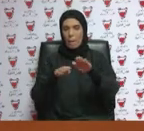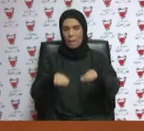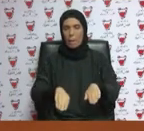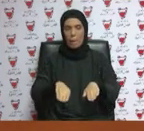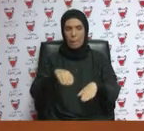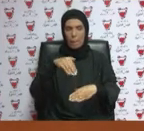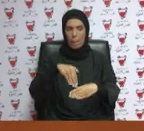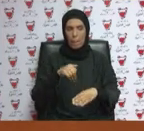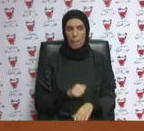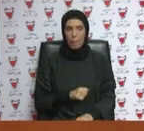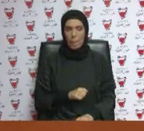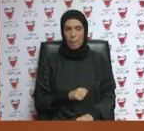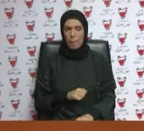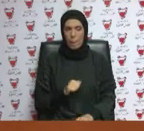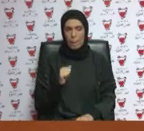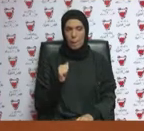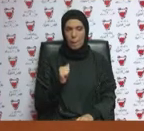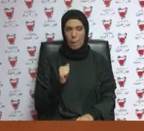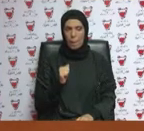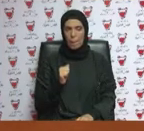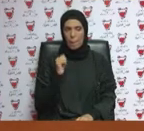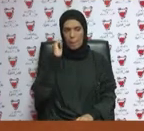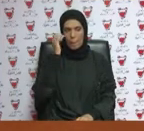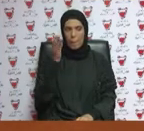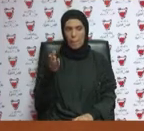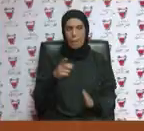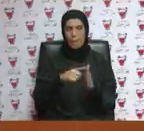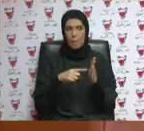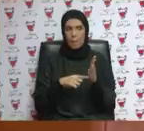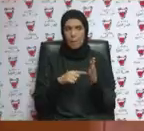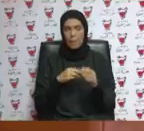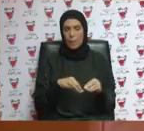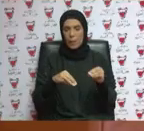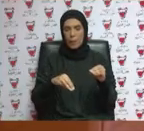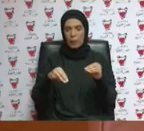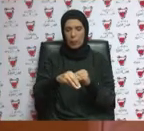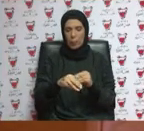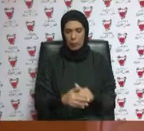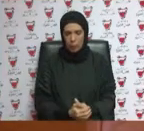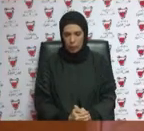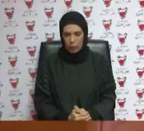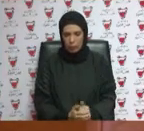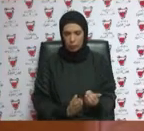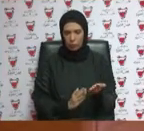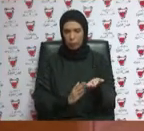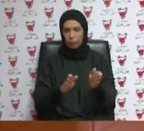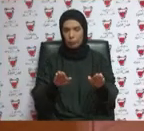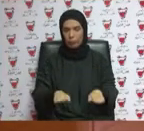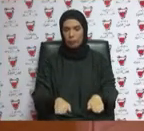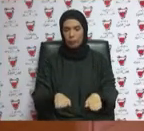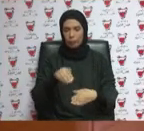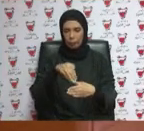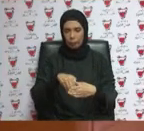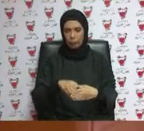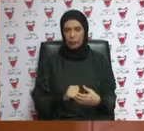النواب المعد في ضوء الاقتراح بقانون بصيغته المعدلة المقدم من مجلس النواب،